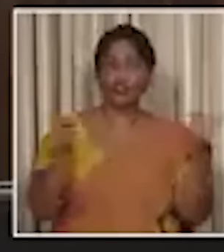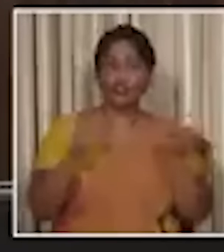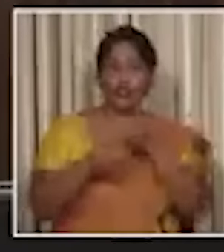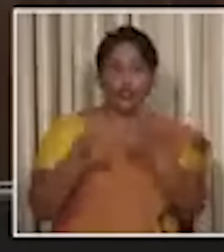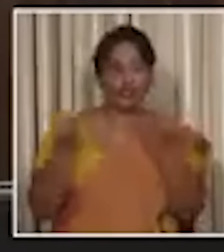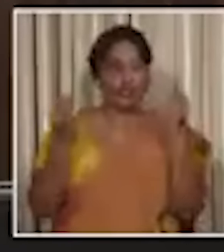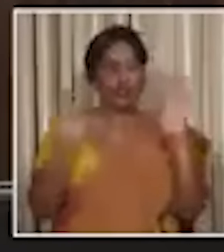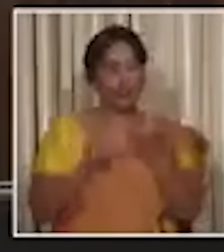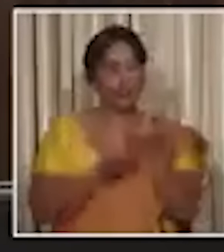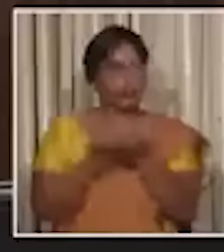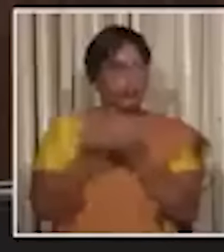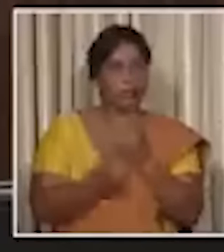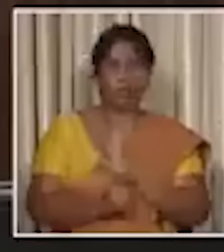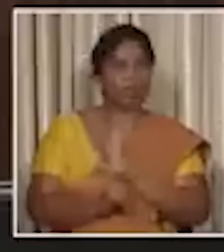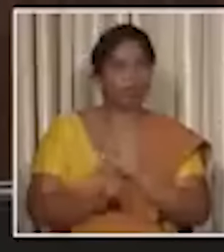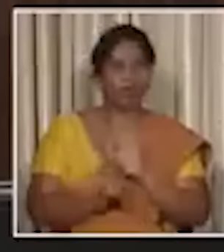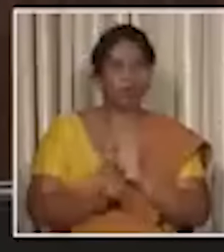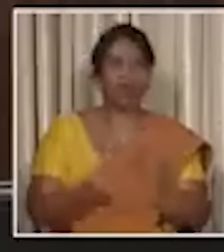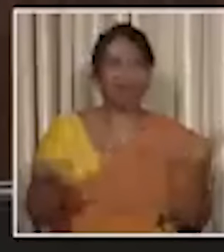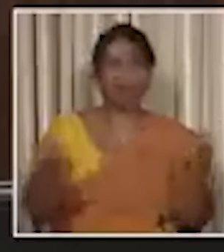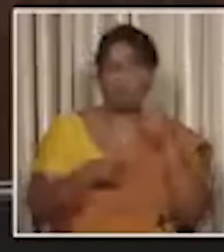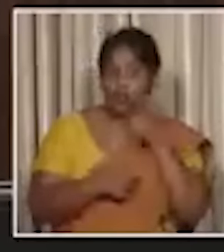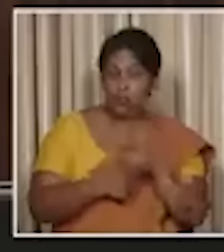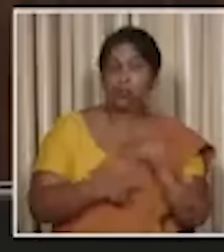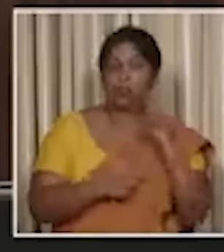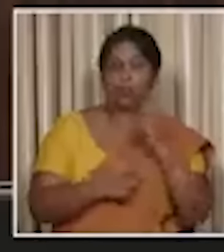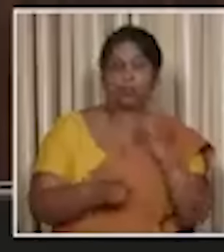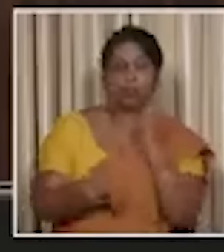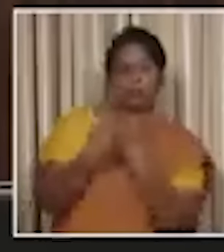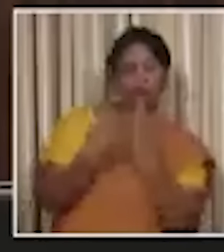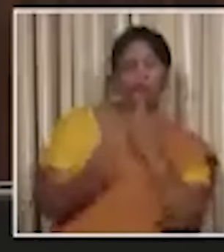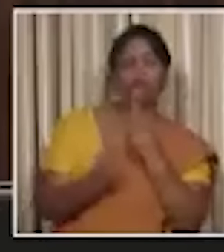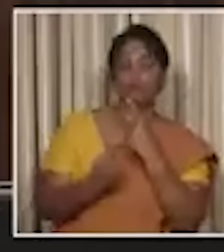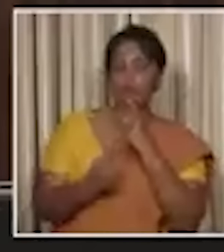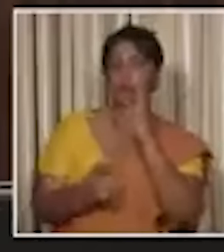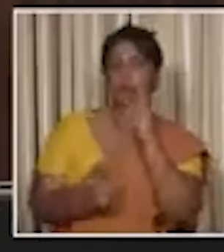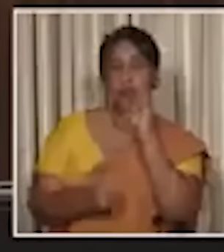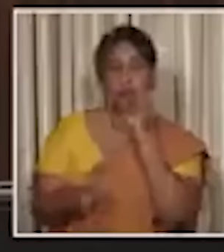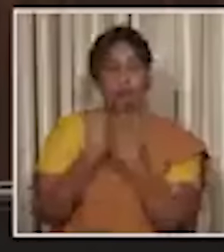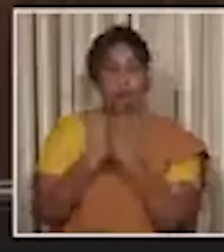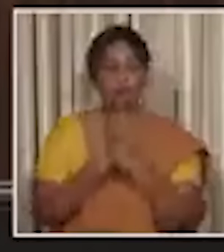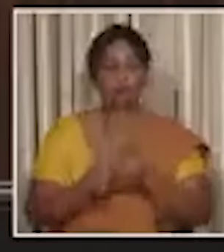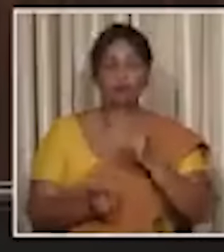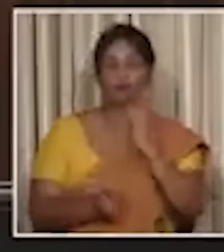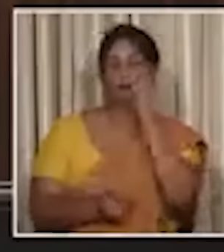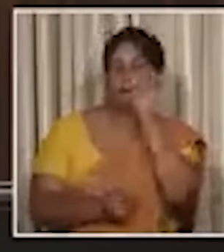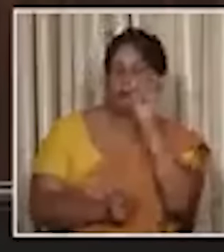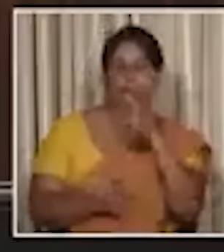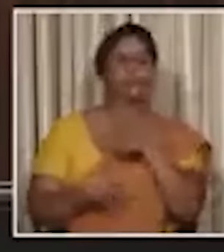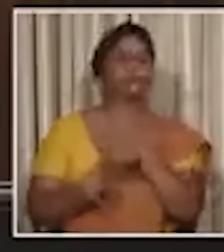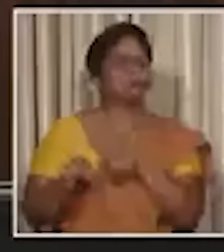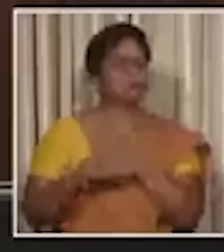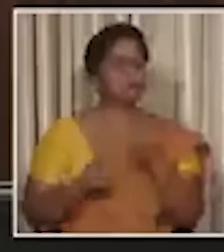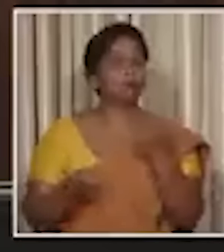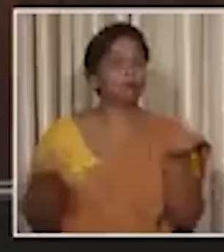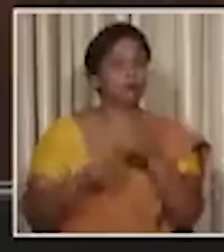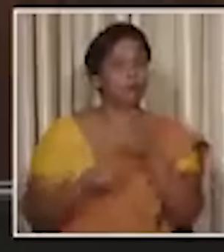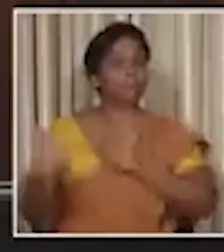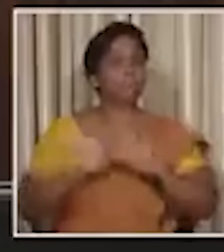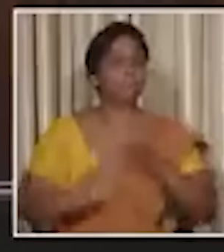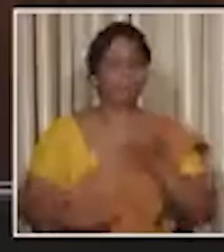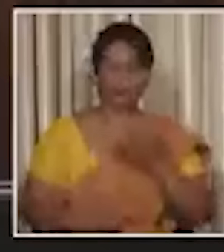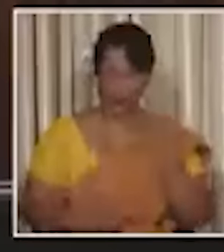அந்த மீன்பிடி படகுகள் கடலுக்கு செல்வதற்கு பதிலாக கரைகளில் நிறுத்தி வைக்கப்பட்டிருந்தன. எனவே அந்த கரைகள் நிறுத்தப்பட்ட படகுகள் மீண்டும் கடலுக்கு